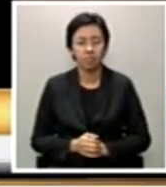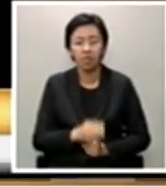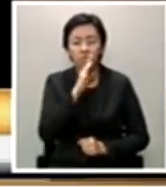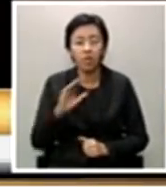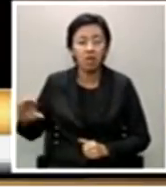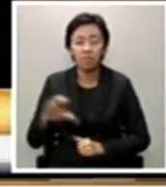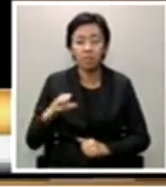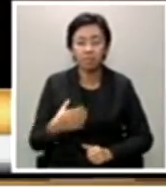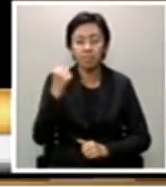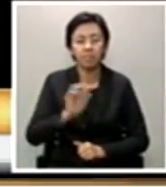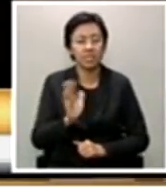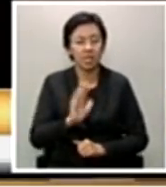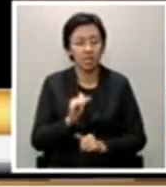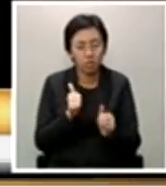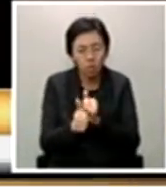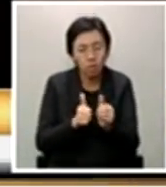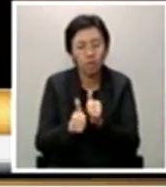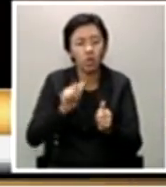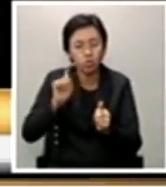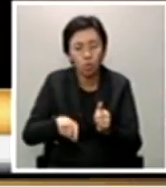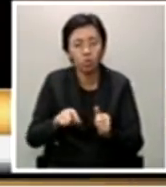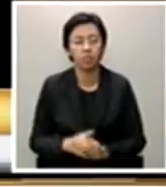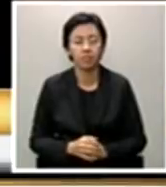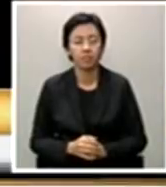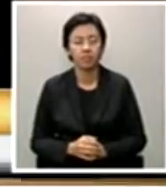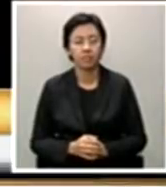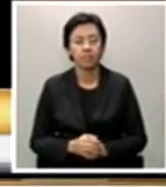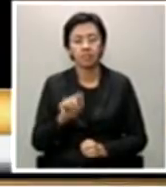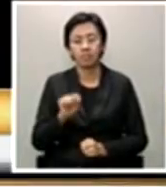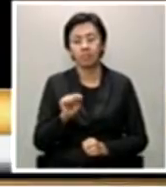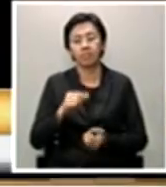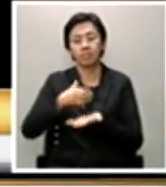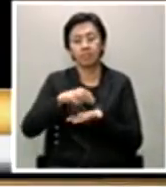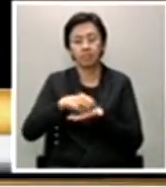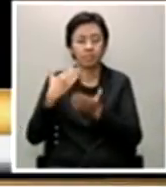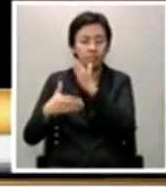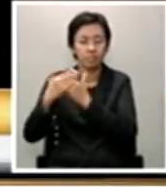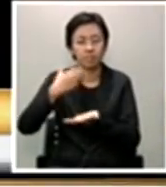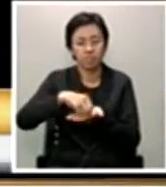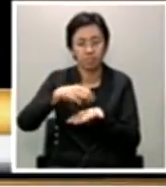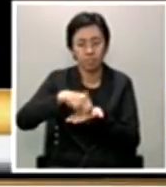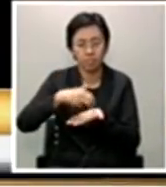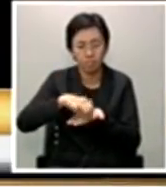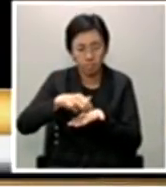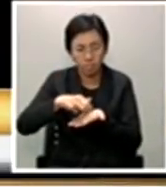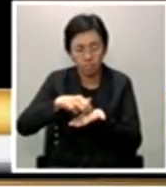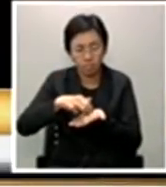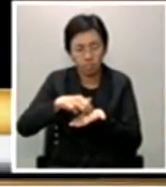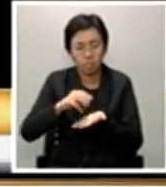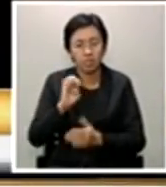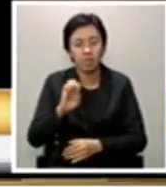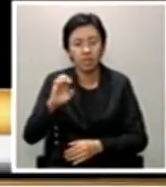แล้วผูกขาดทำได้เลยไม่มีเลยฉะนั้นอันนี้คือที่มาที่ไปของการมี